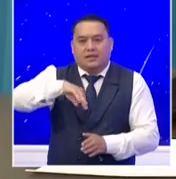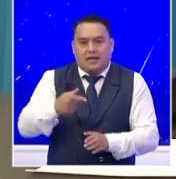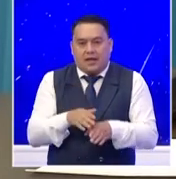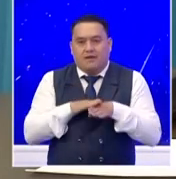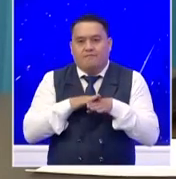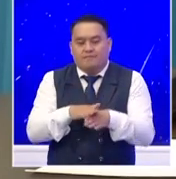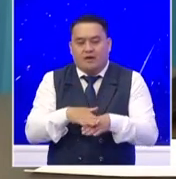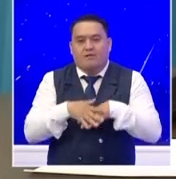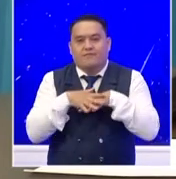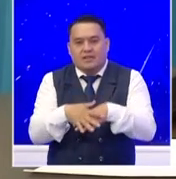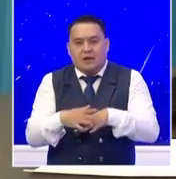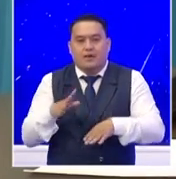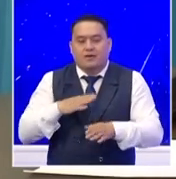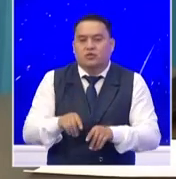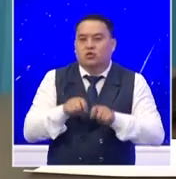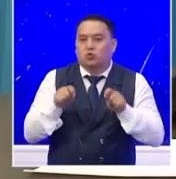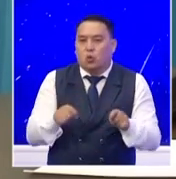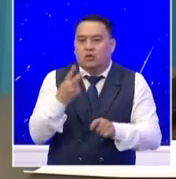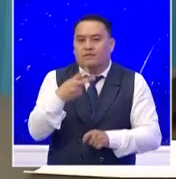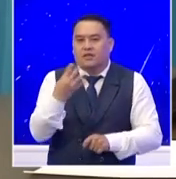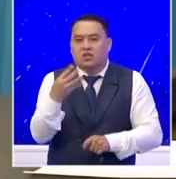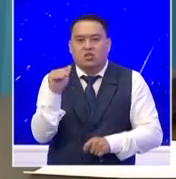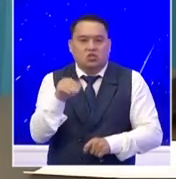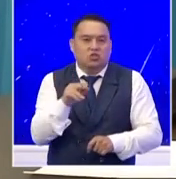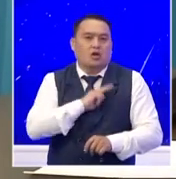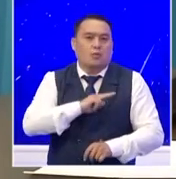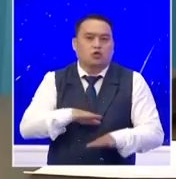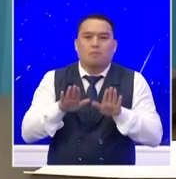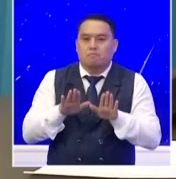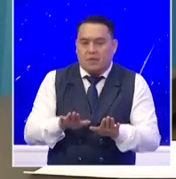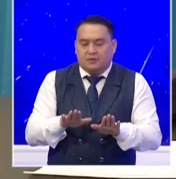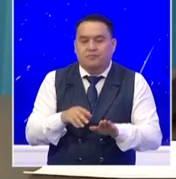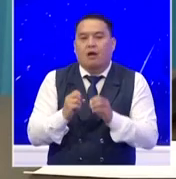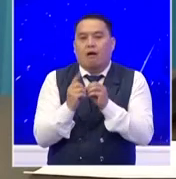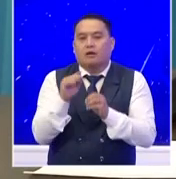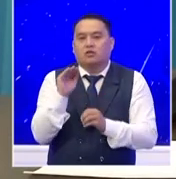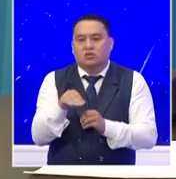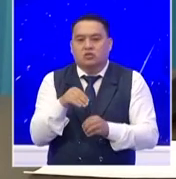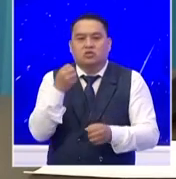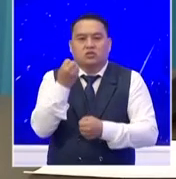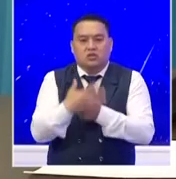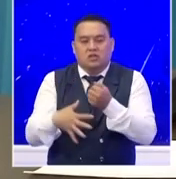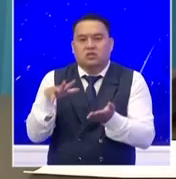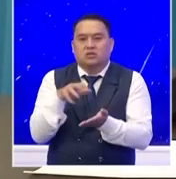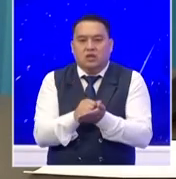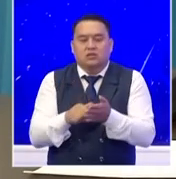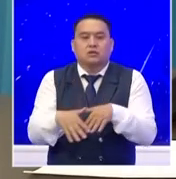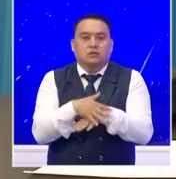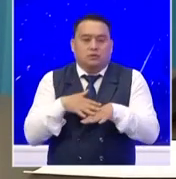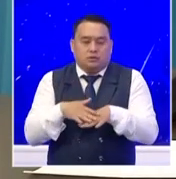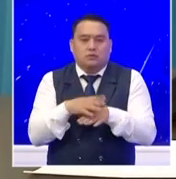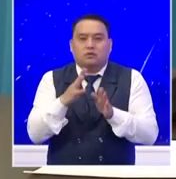Благодаря разработанным проектам будет создано 23 тысячи рабочих мест, из них 11 тысяч через Центр занятости населения.